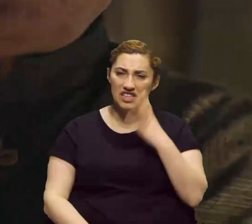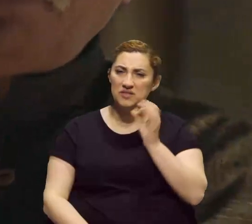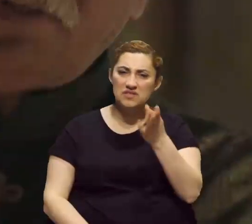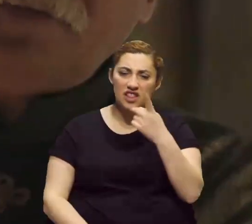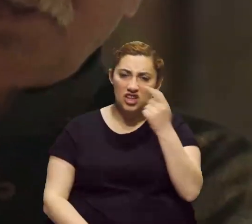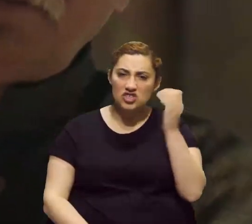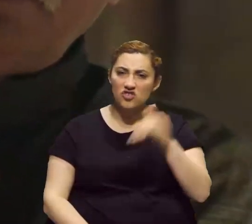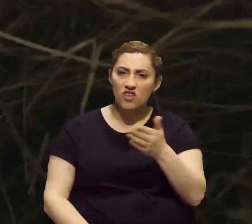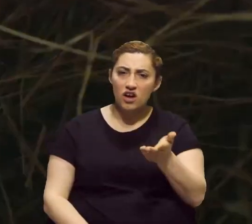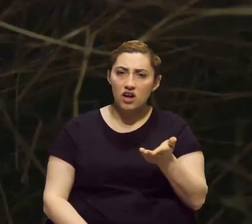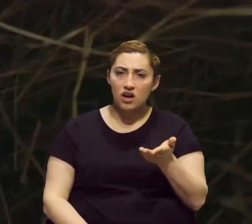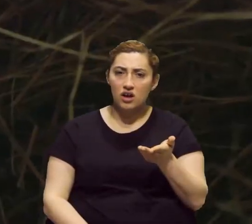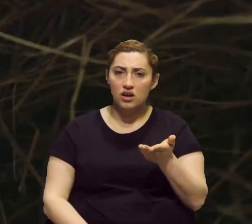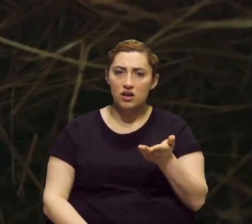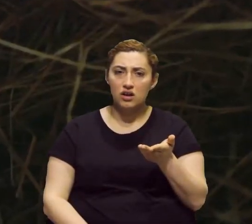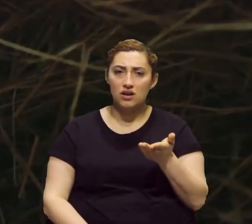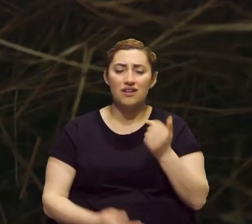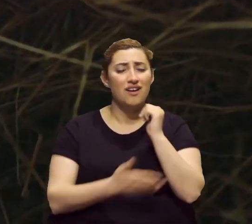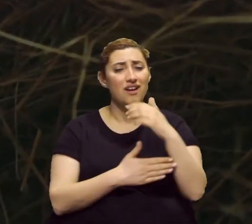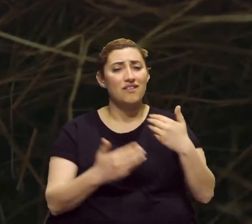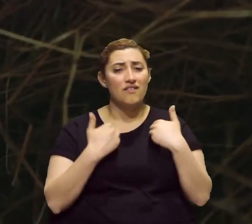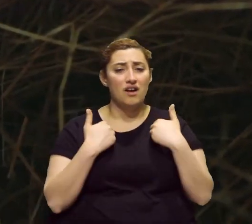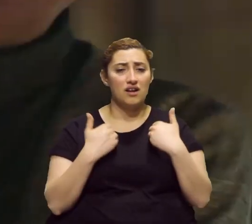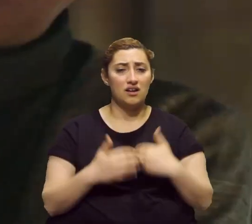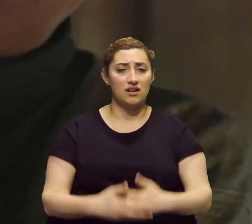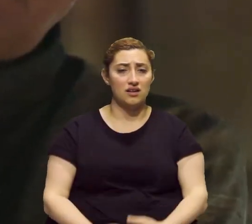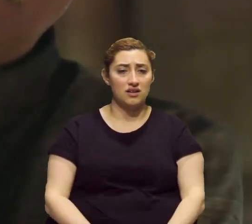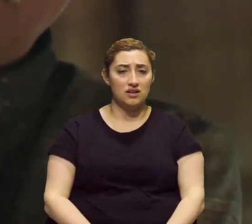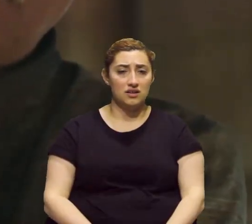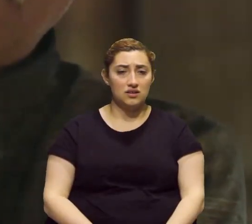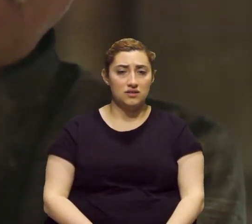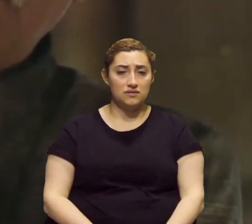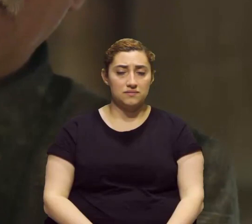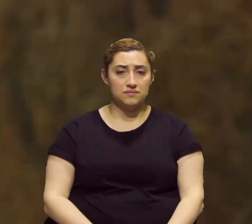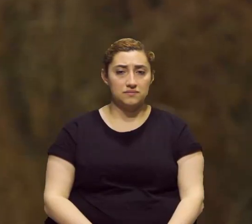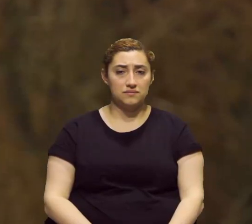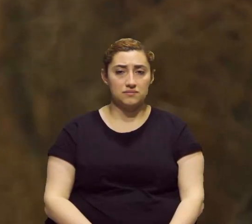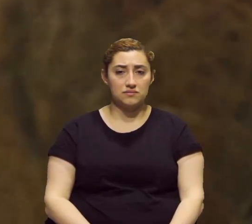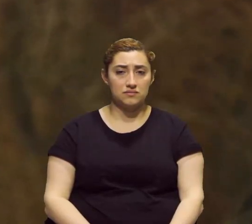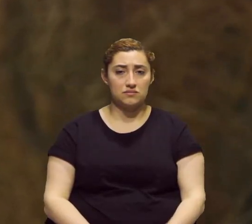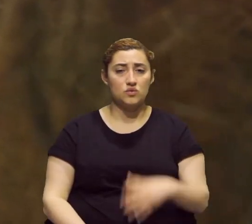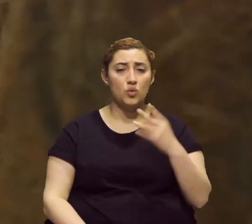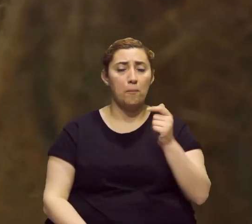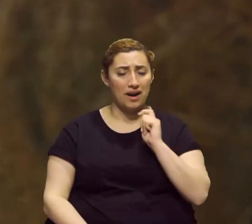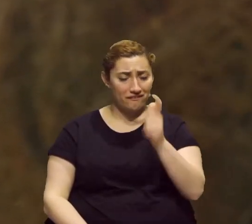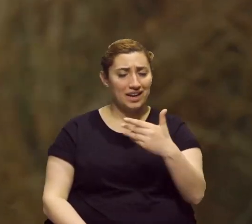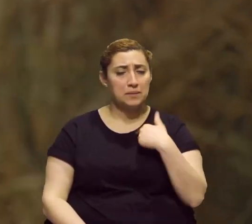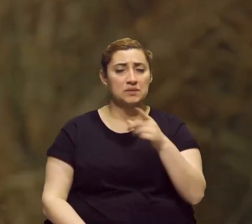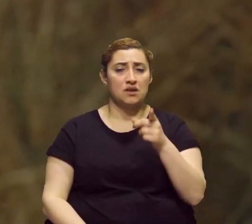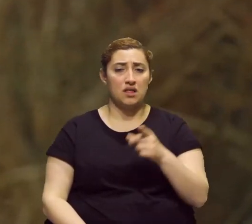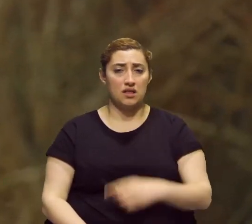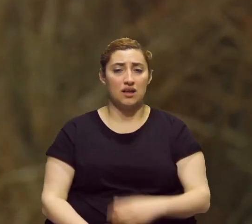Kimsin sen, ne işin var ahırımda? Ya da... Gözlerini açamıyor. Adam şaşkın. Çok para veririm